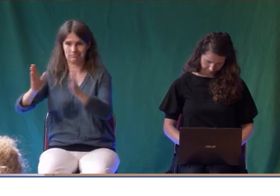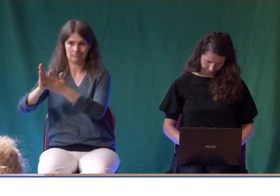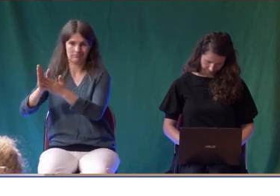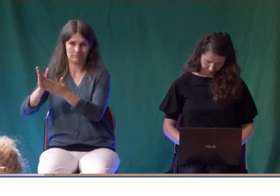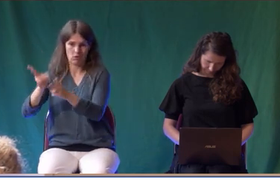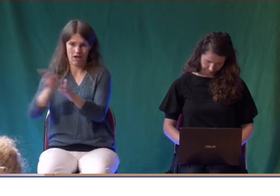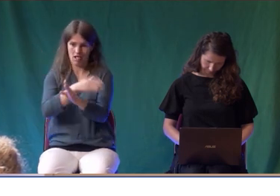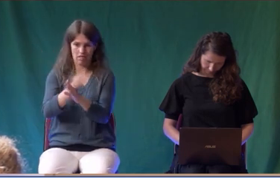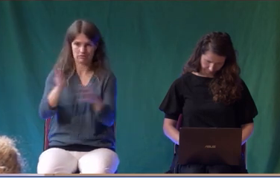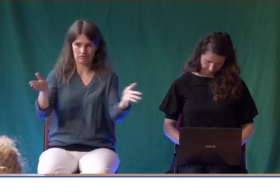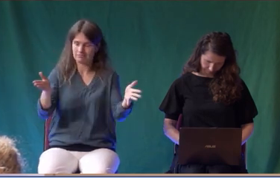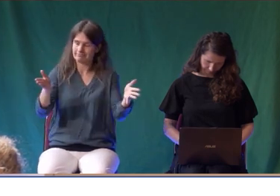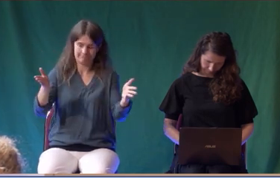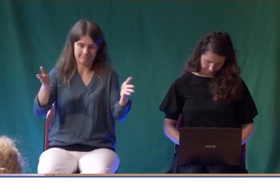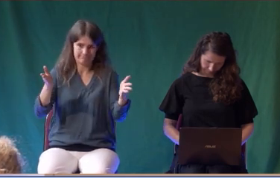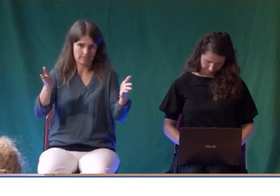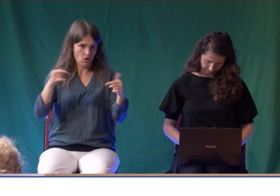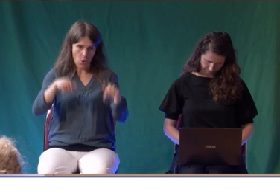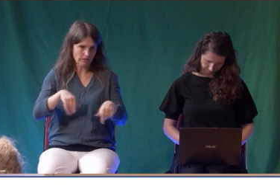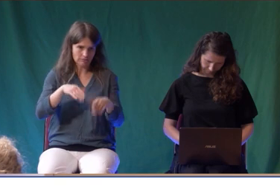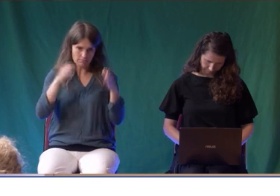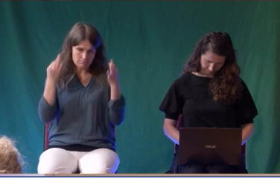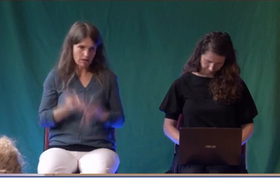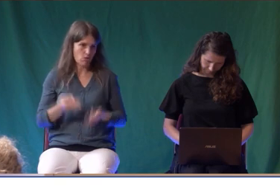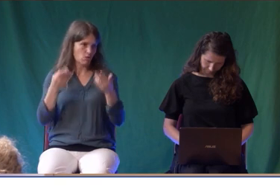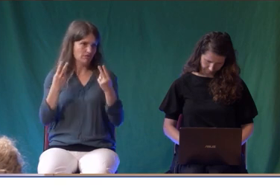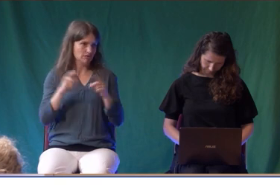ich hoffe wir werden heute darüber auch sprechen können